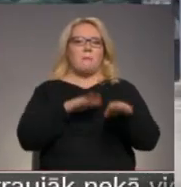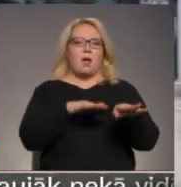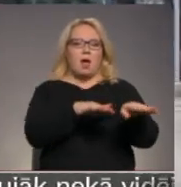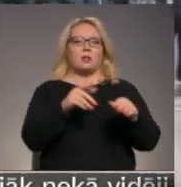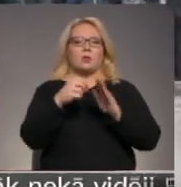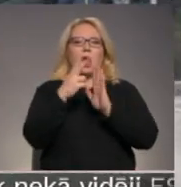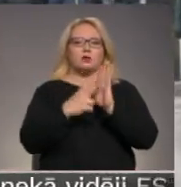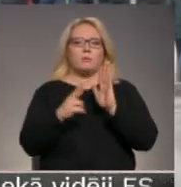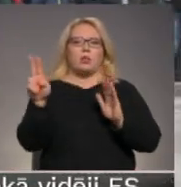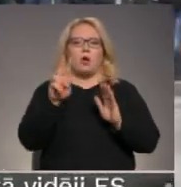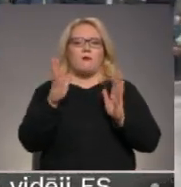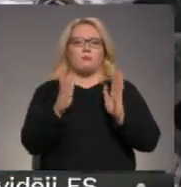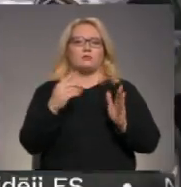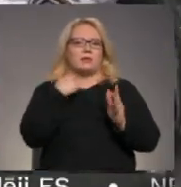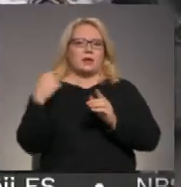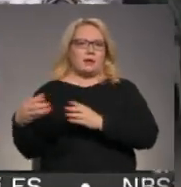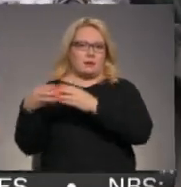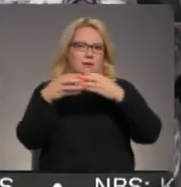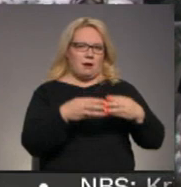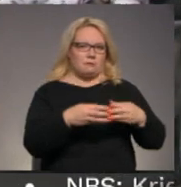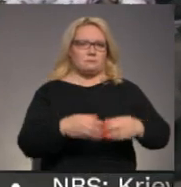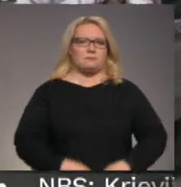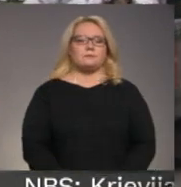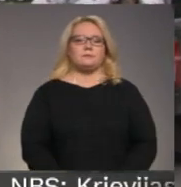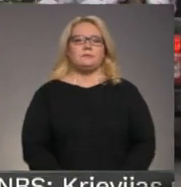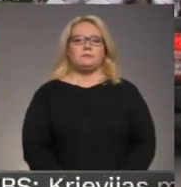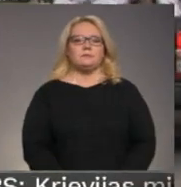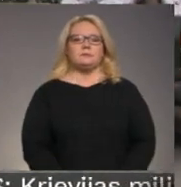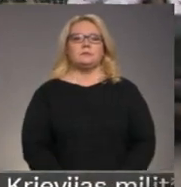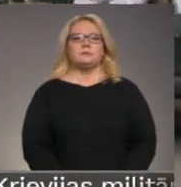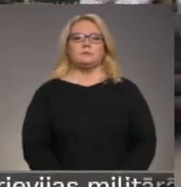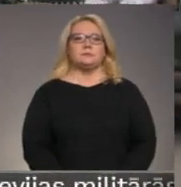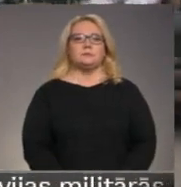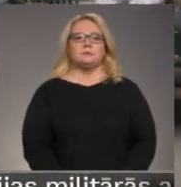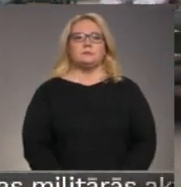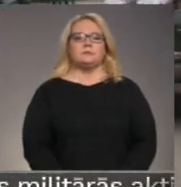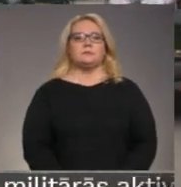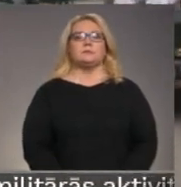18. Novembrī soļos arī Rīgā. Ausmas Prukte, Andrejs Mažāns, Latgales reģionālā televīzija.